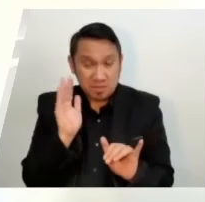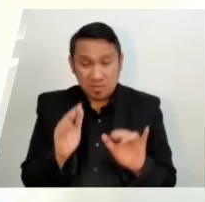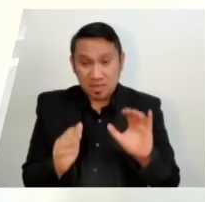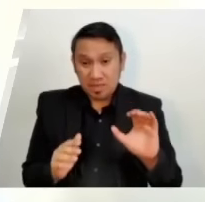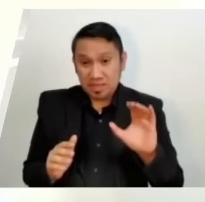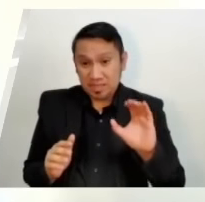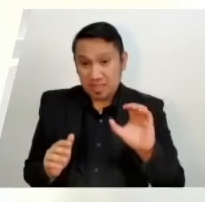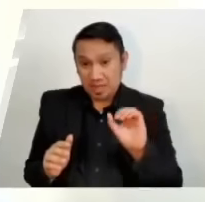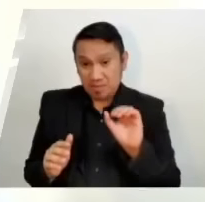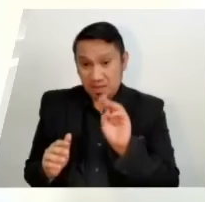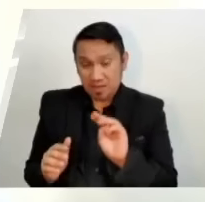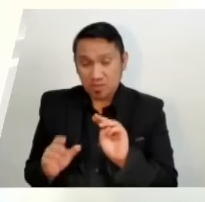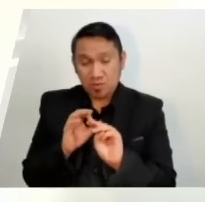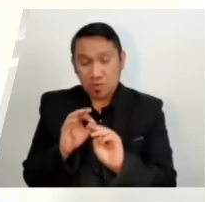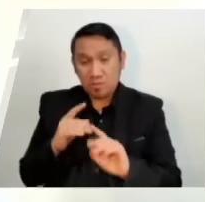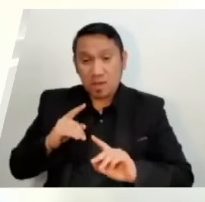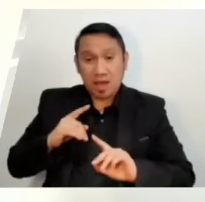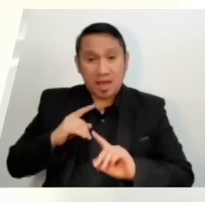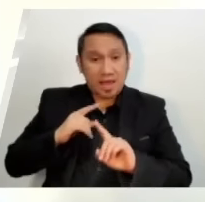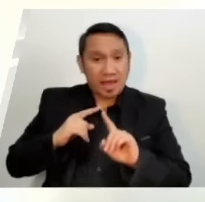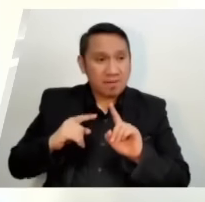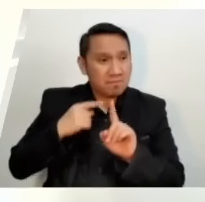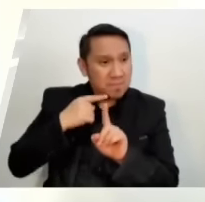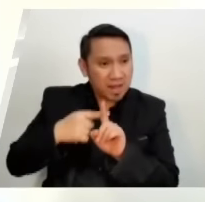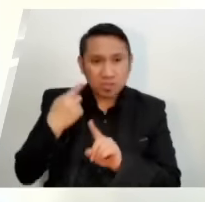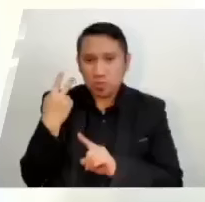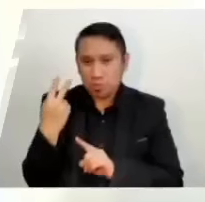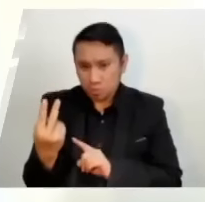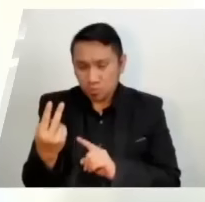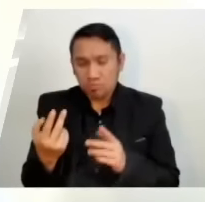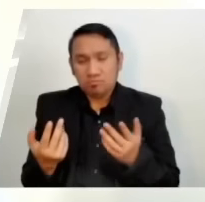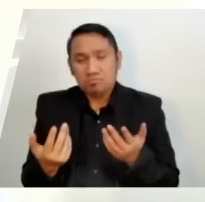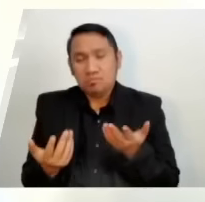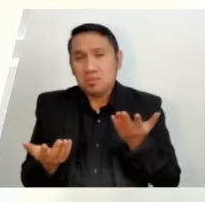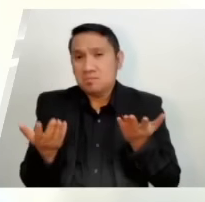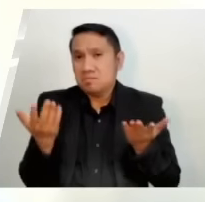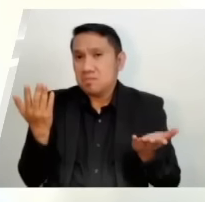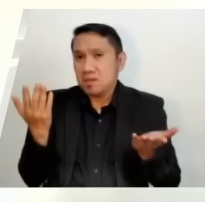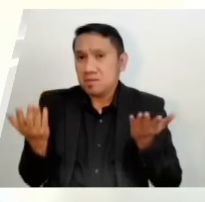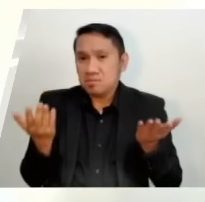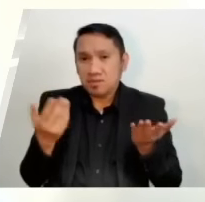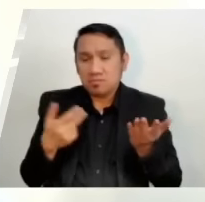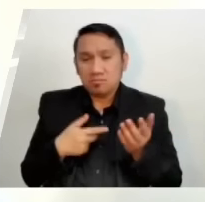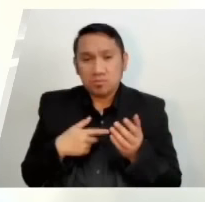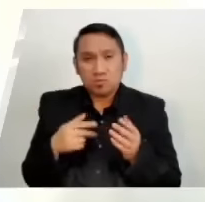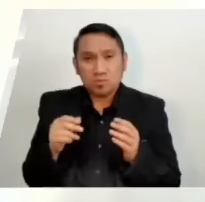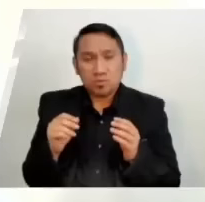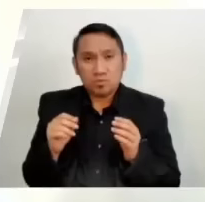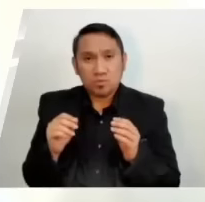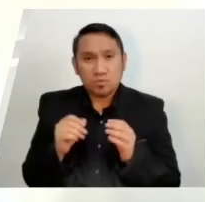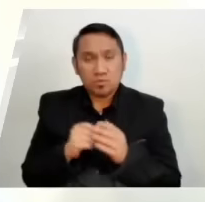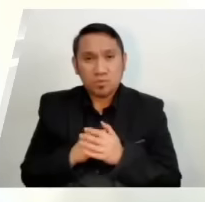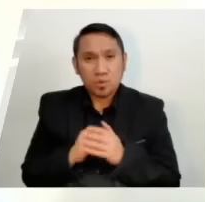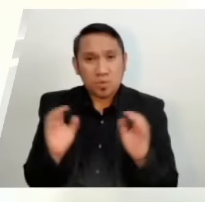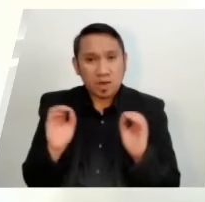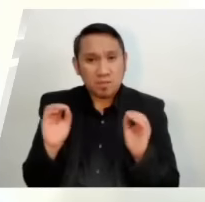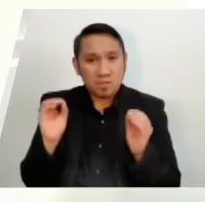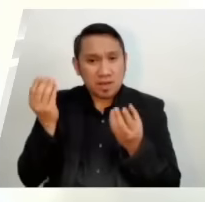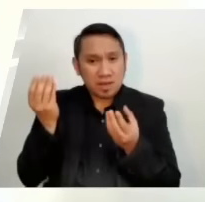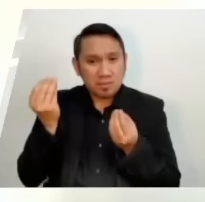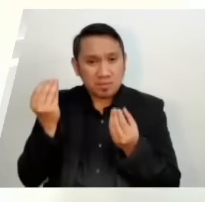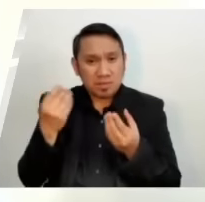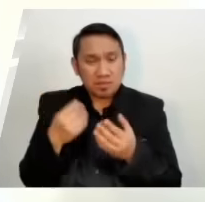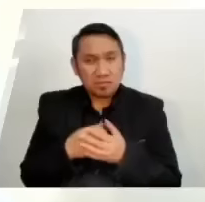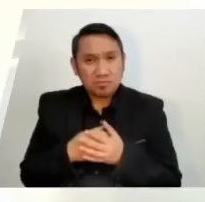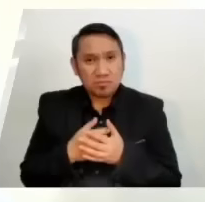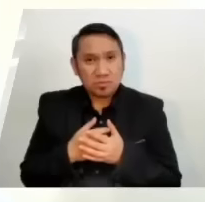2 cubic meters per second. Pero kung walang ulan na dumating ng April, ay babalik lang doon sa